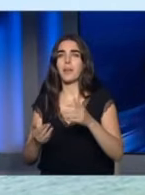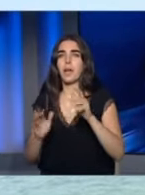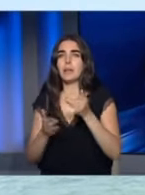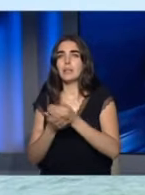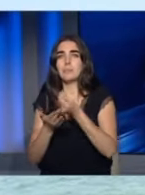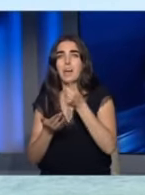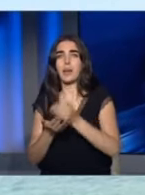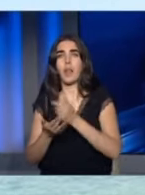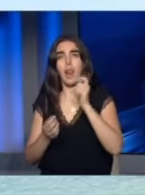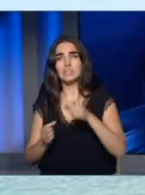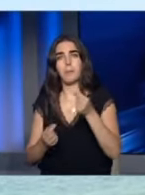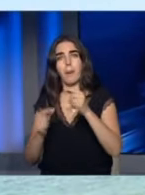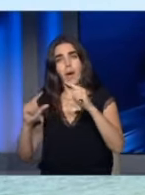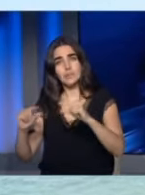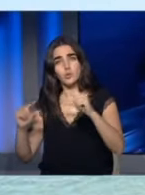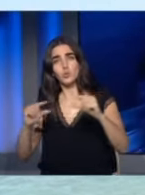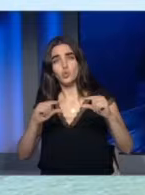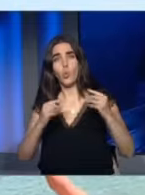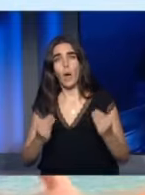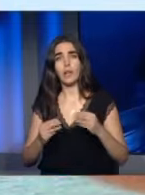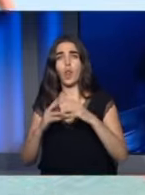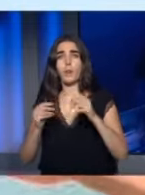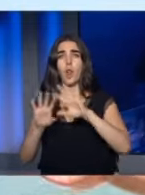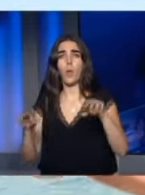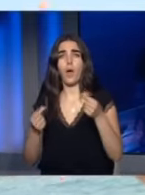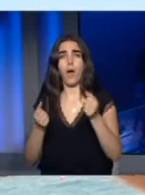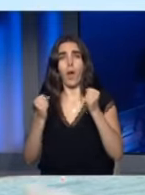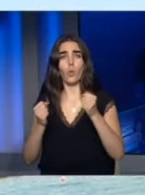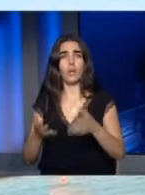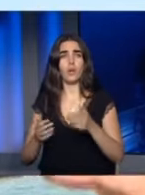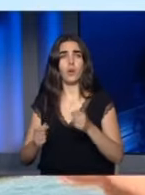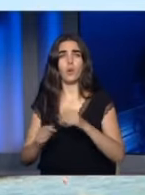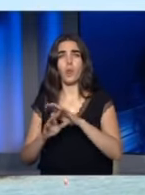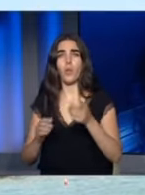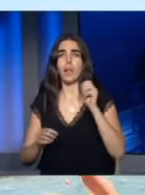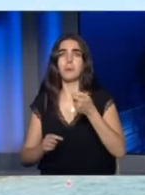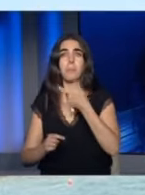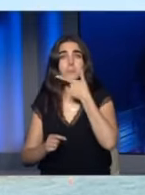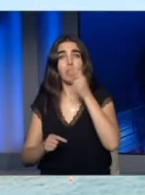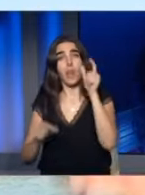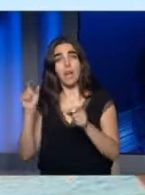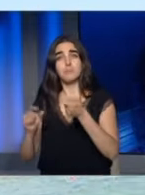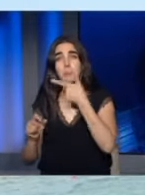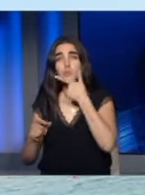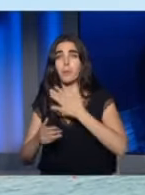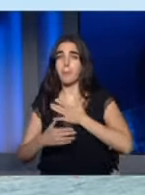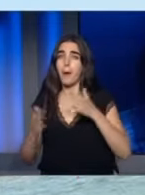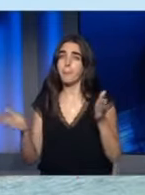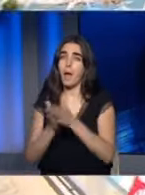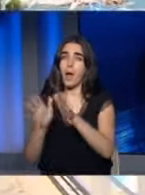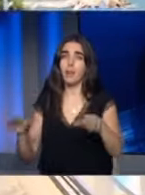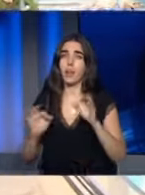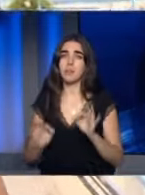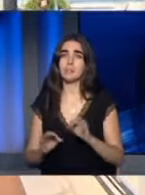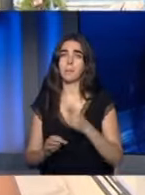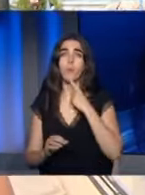هلا المسابح صارت زياده اوفر عن زوم فبظلم نان لالنا ل له الناس بحبوا ينبسطوا